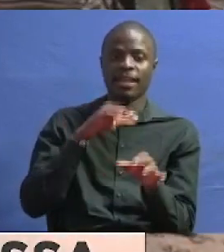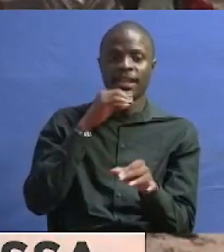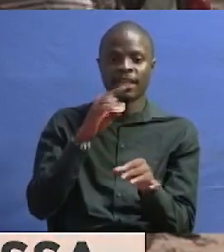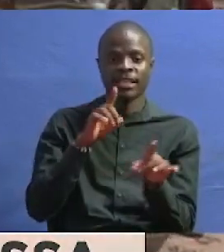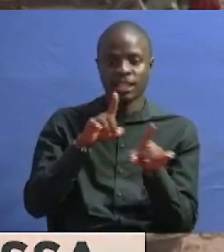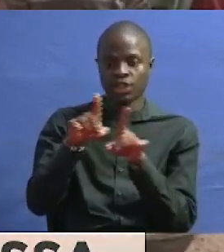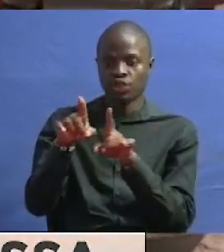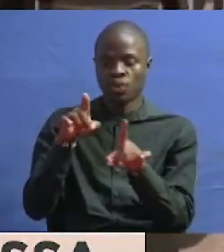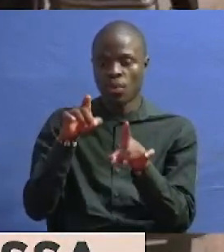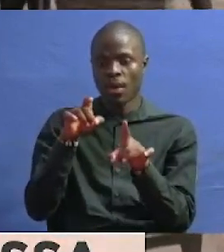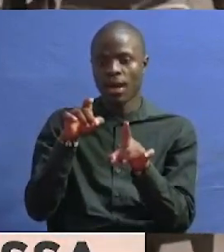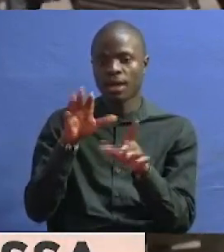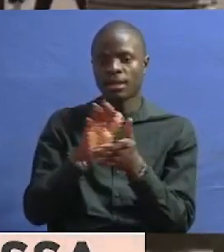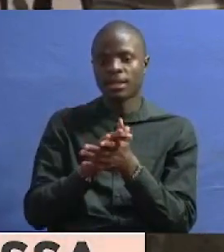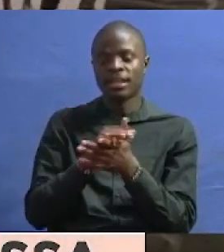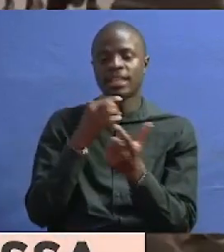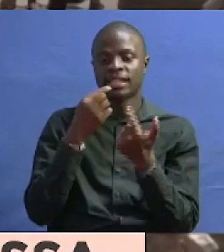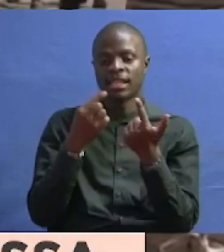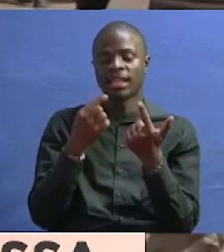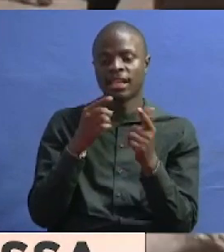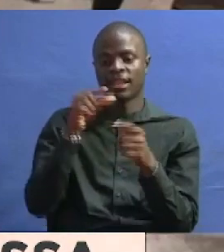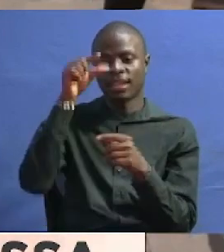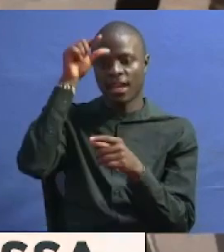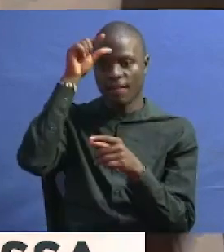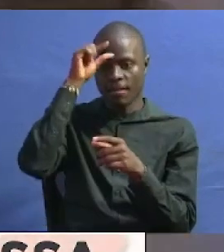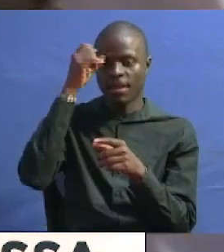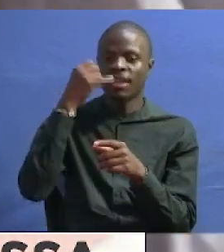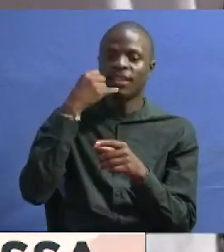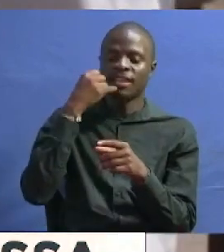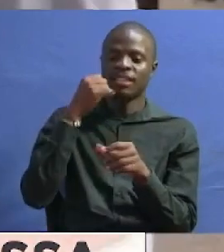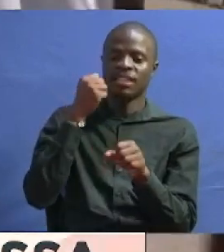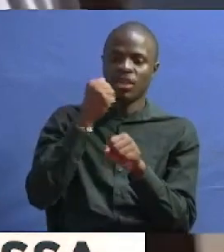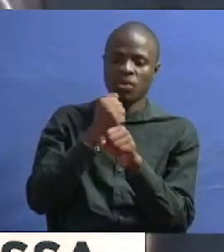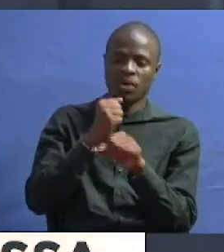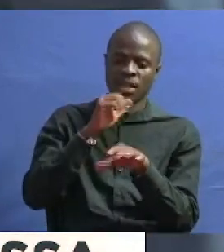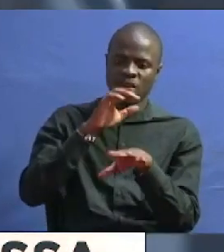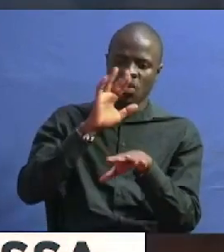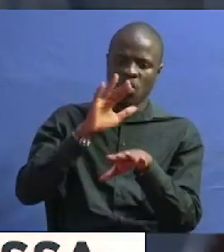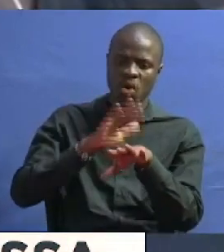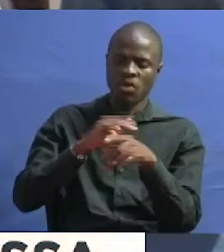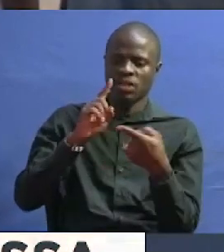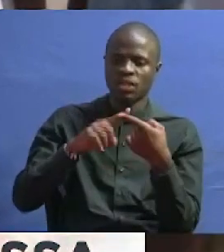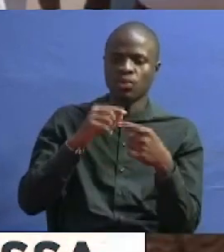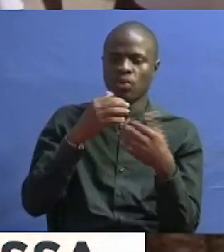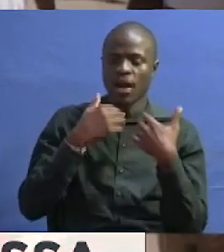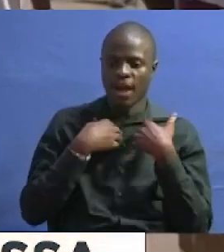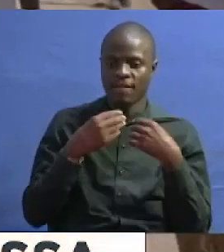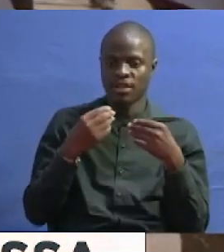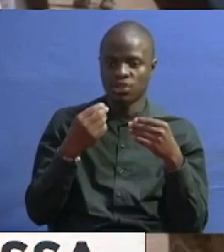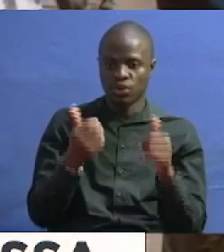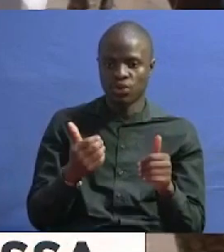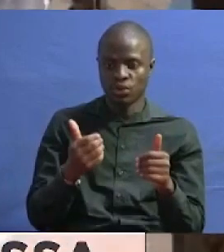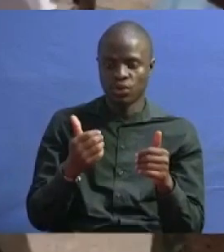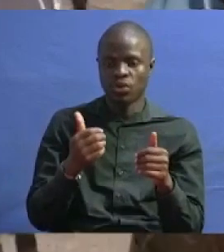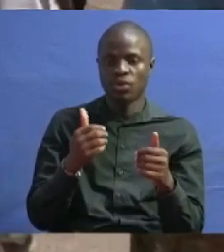yake katika kaunti ya Garissa alisema kuwa serikali iko mbioni kutafuta suluhu ya kudumu katika maeneo ya